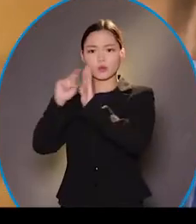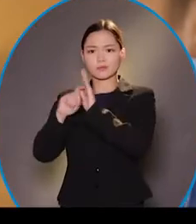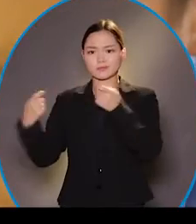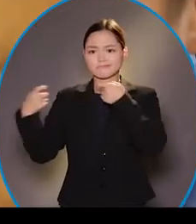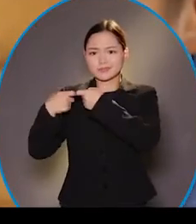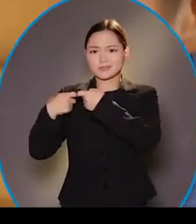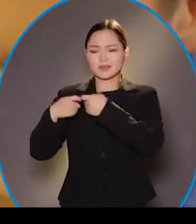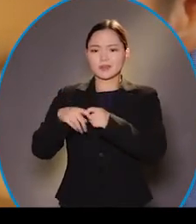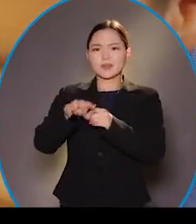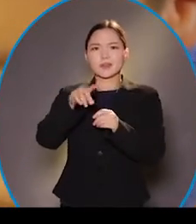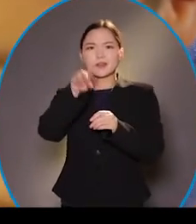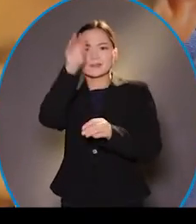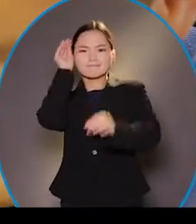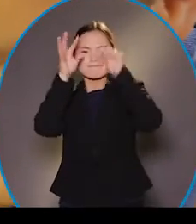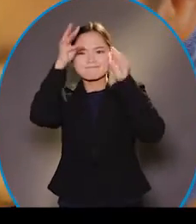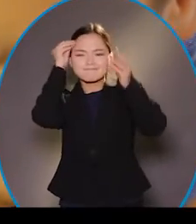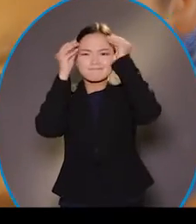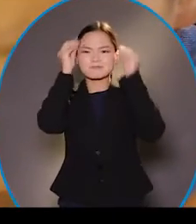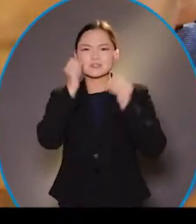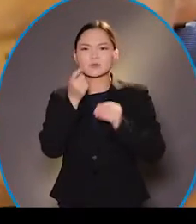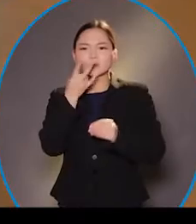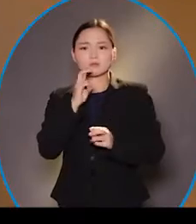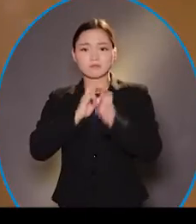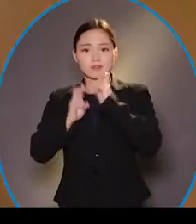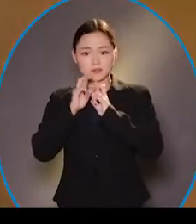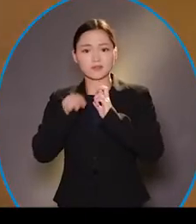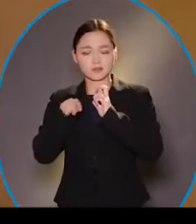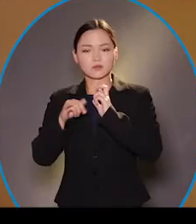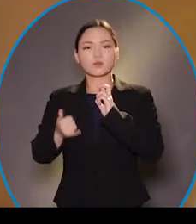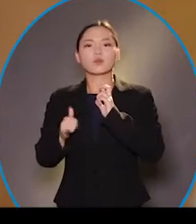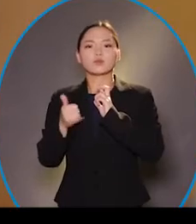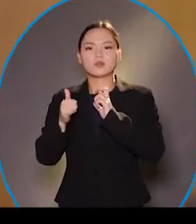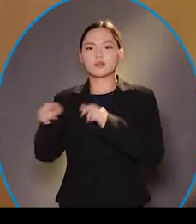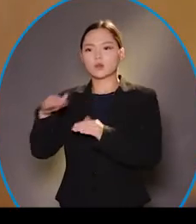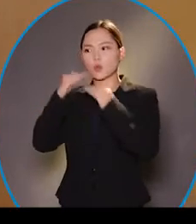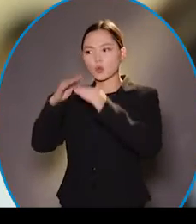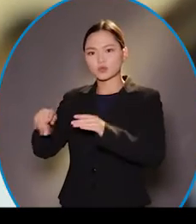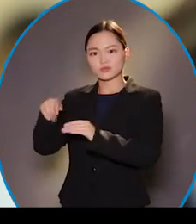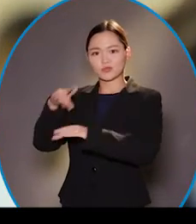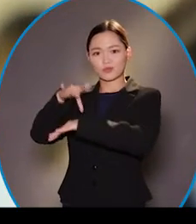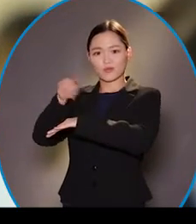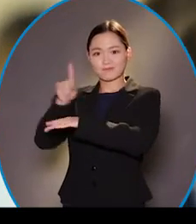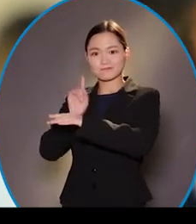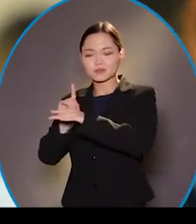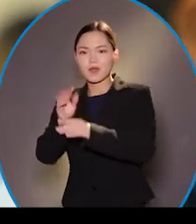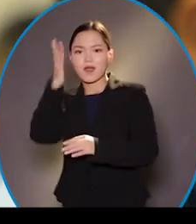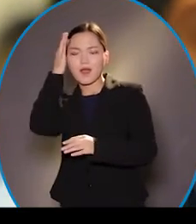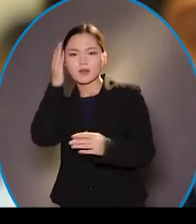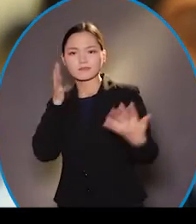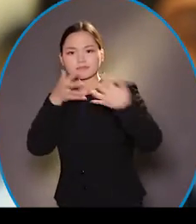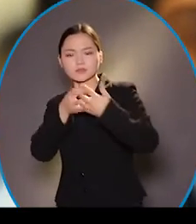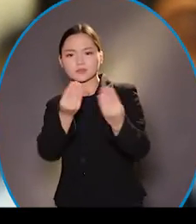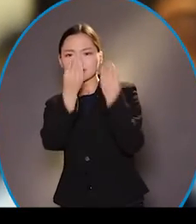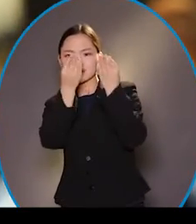хичээллэхэд хүндрэлтэй тул хүүхэд хөгжлийн төв дээр өөрийн чадвар, хурдад нийцсэн арга зүй, тохирох